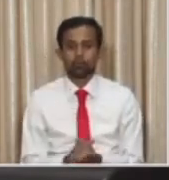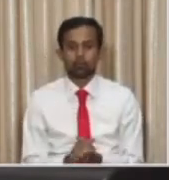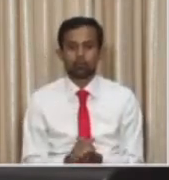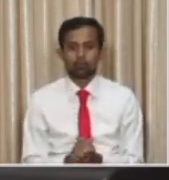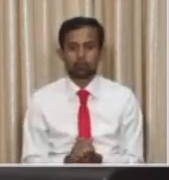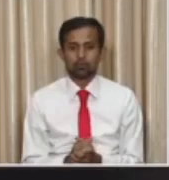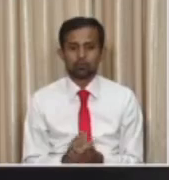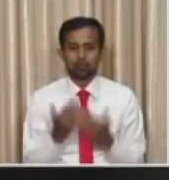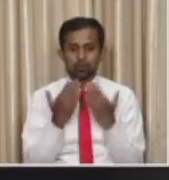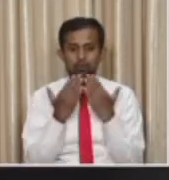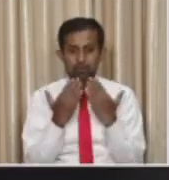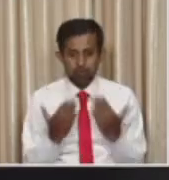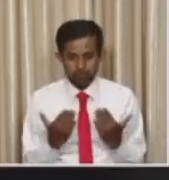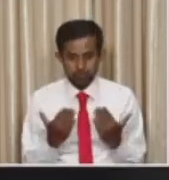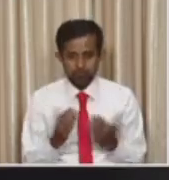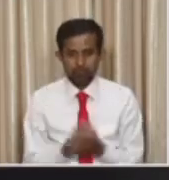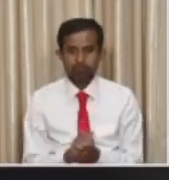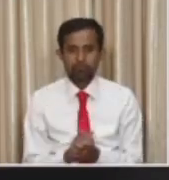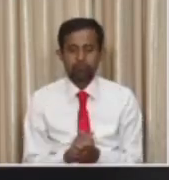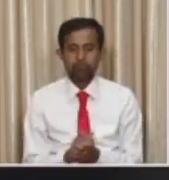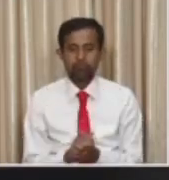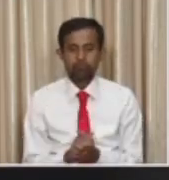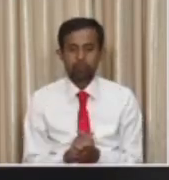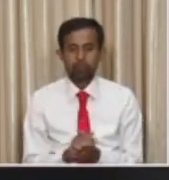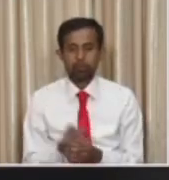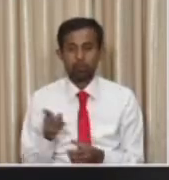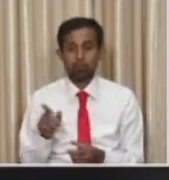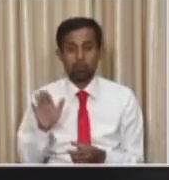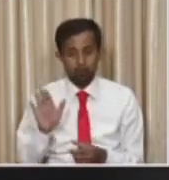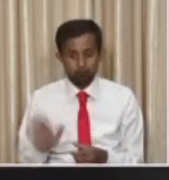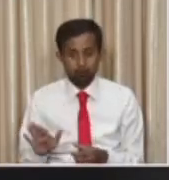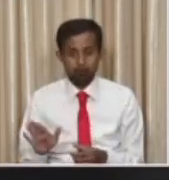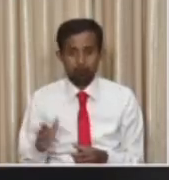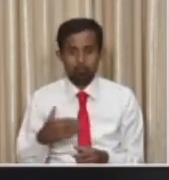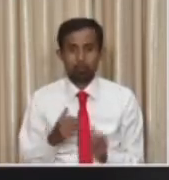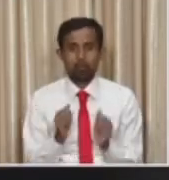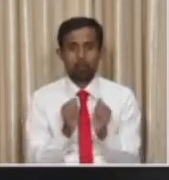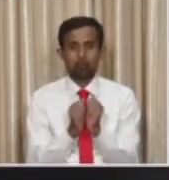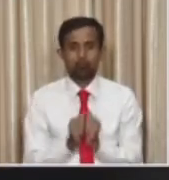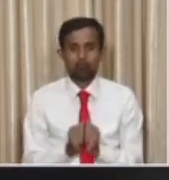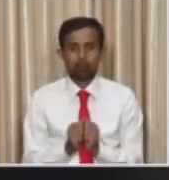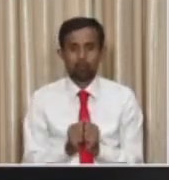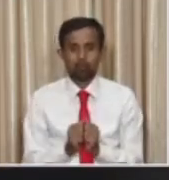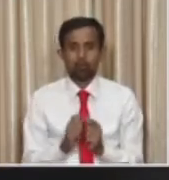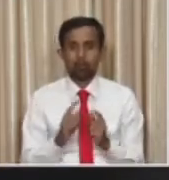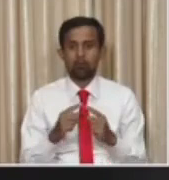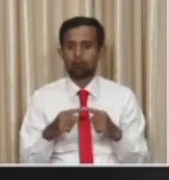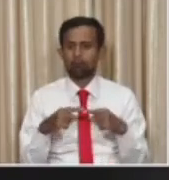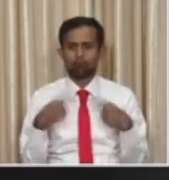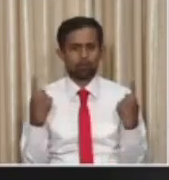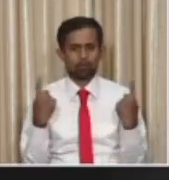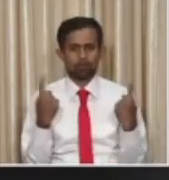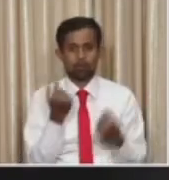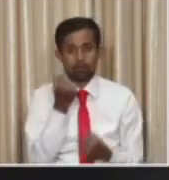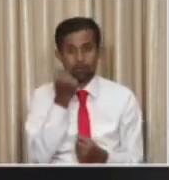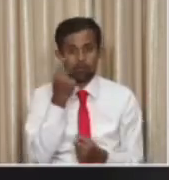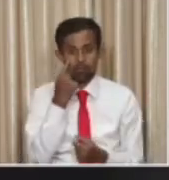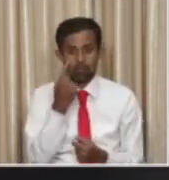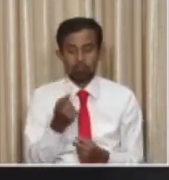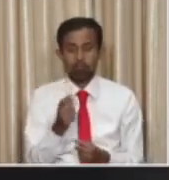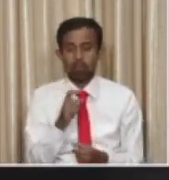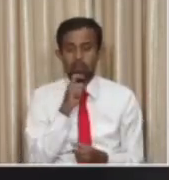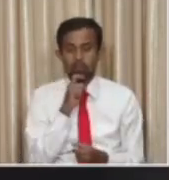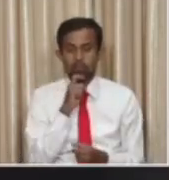ඉසුති ඇමතුමනි, ඔබතුමා මෙතන ඉන්න නිසා මම මේ කටයුත්ත මීට වැඩිය වෙනස් ක්‍රමයකට දකිනවා. මේ